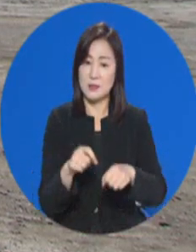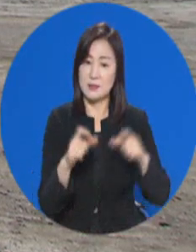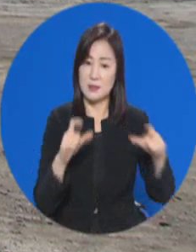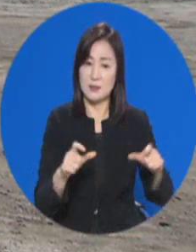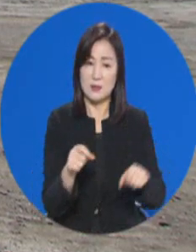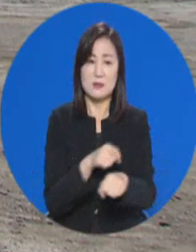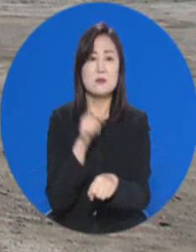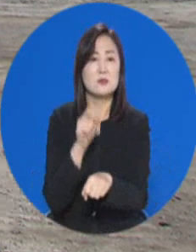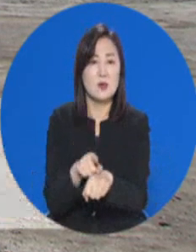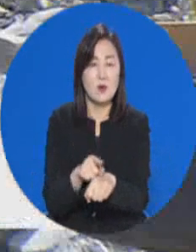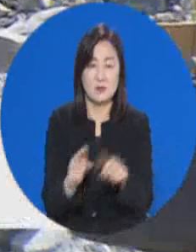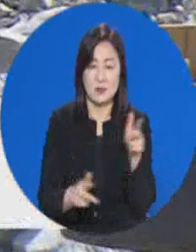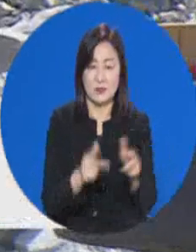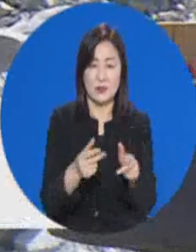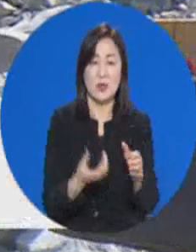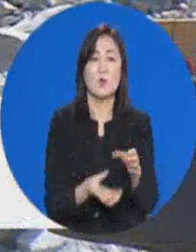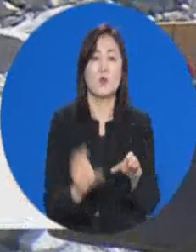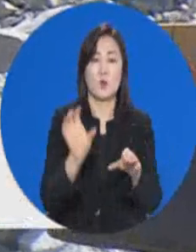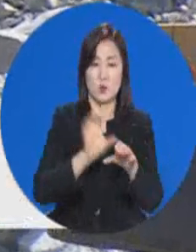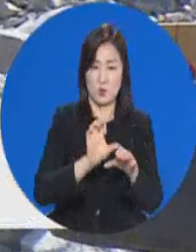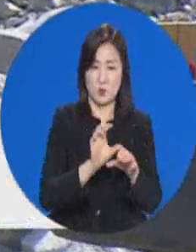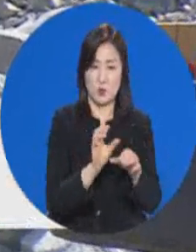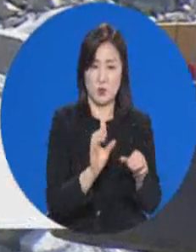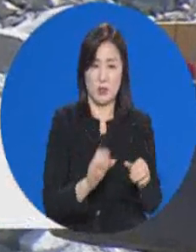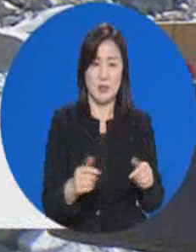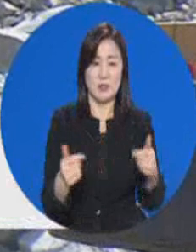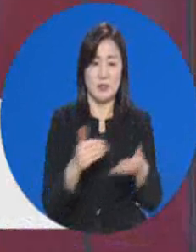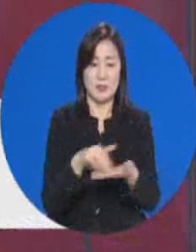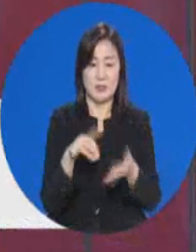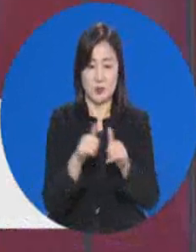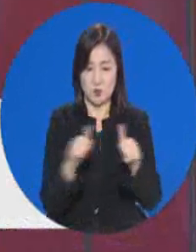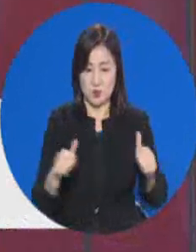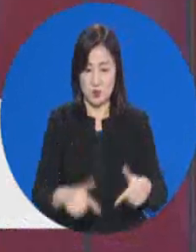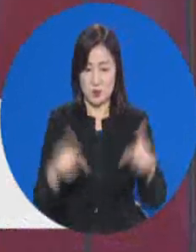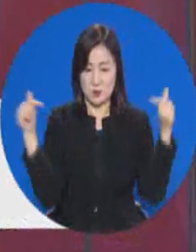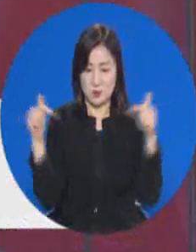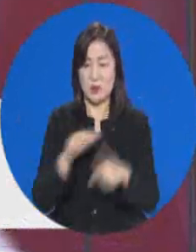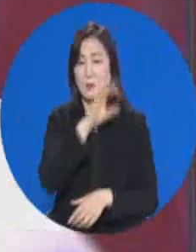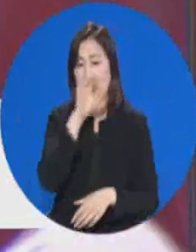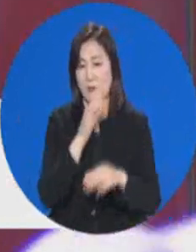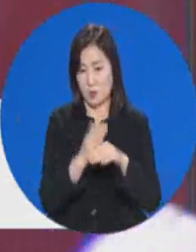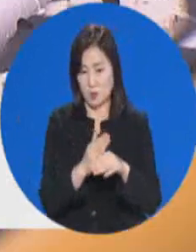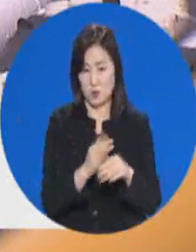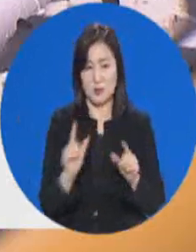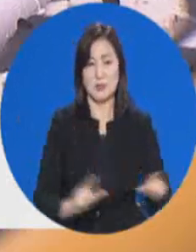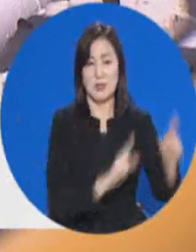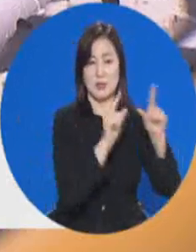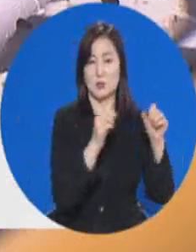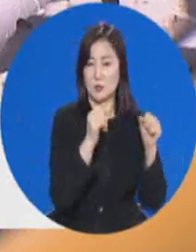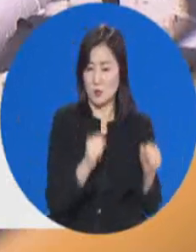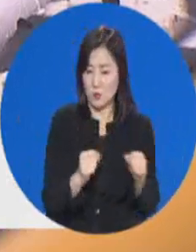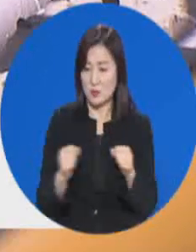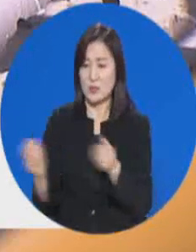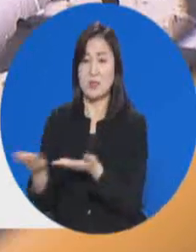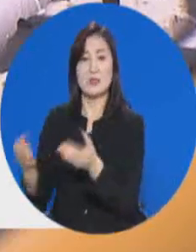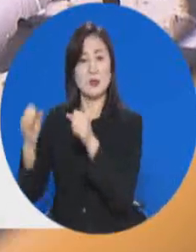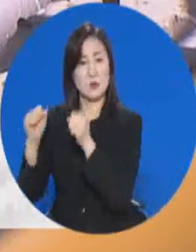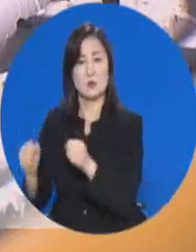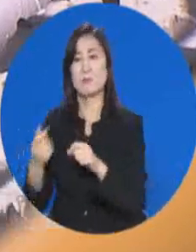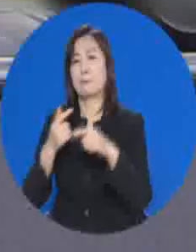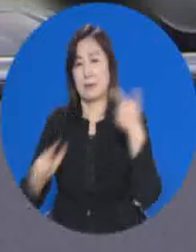특성상 산단의 개보수에 맞춰 인구 증감이 반복되고 있고 거주지와 근무지가 다른 것도 영향을 미치고 있다는